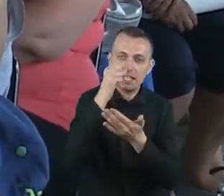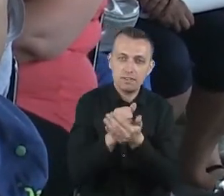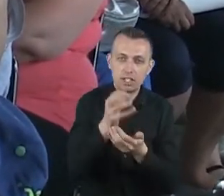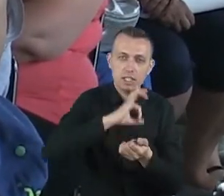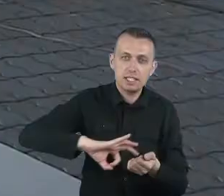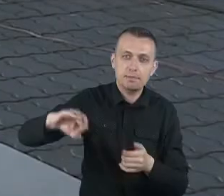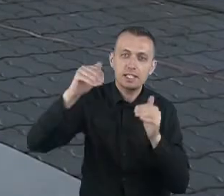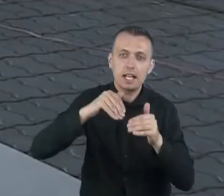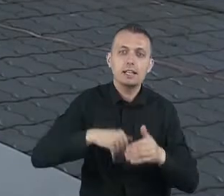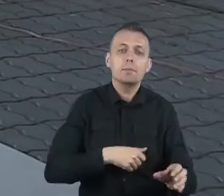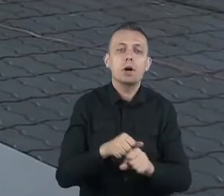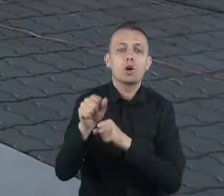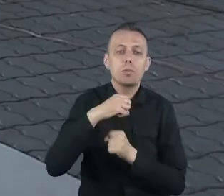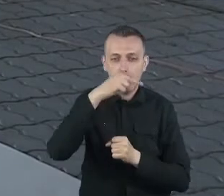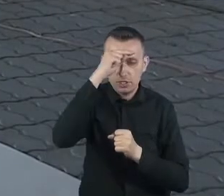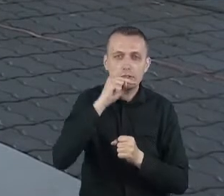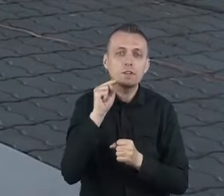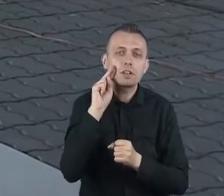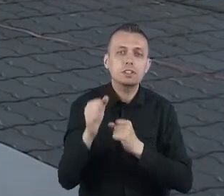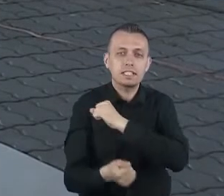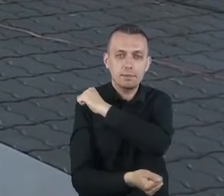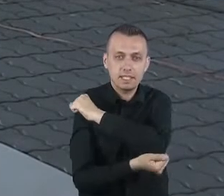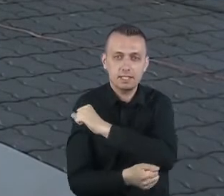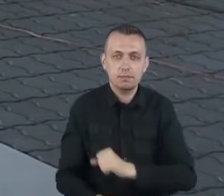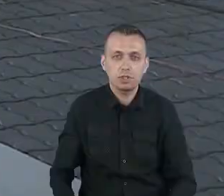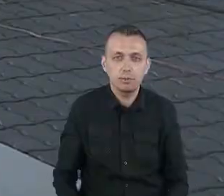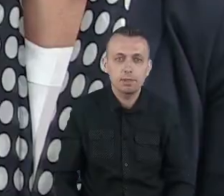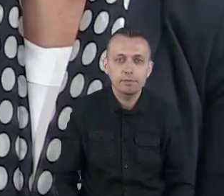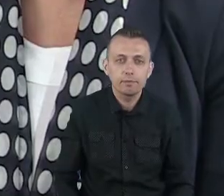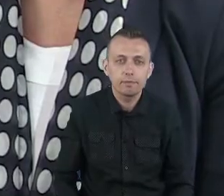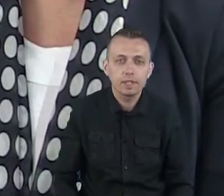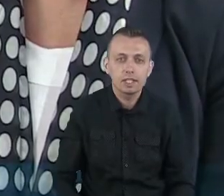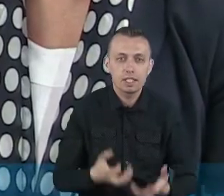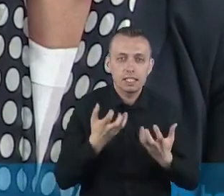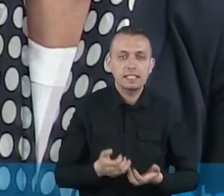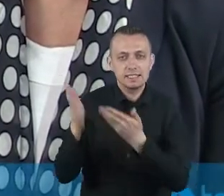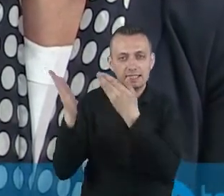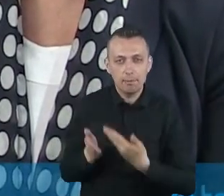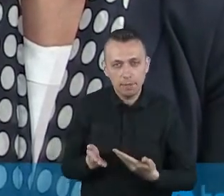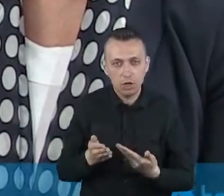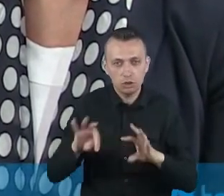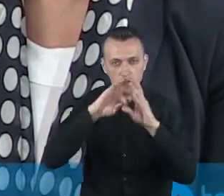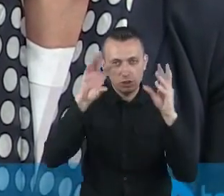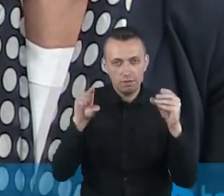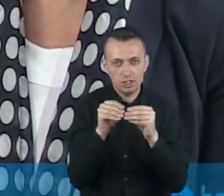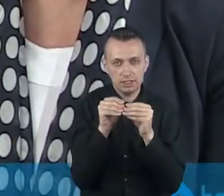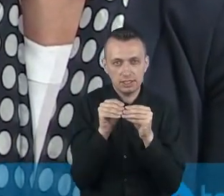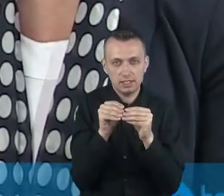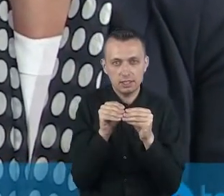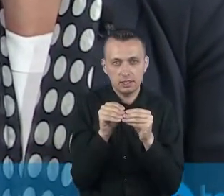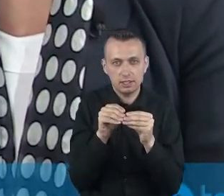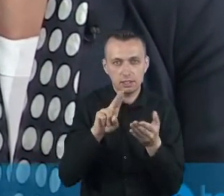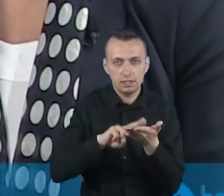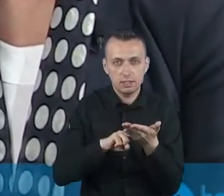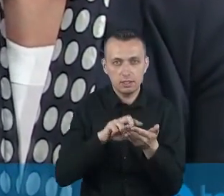Dzień Rodzicielstwa Zastępczego, dofinansowany przez Starostwo Powiatowe w Kutnie. Z tego miejsca dzisiaj chciałbym też serdecznie zaprosić